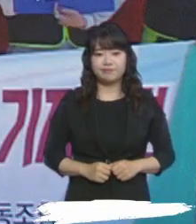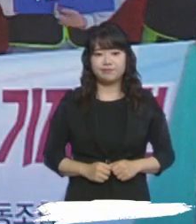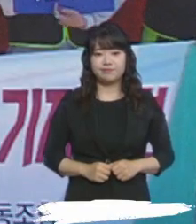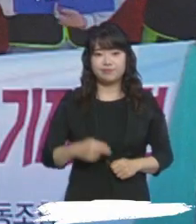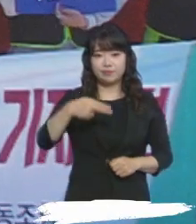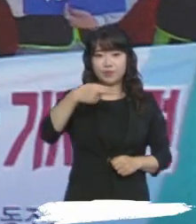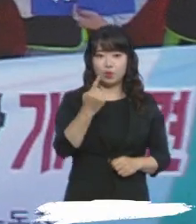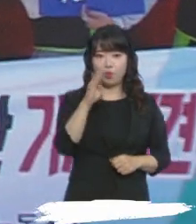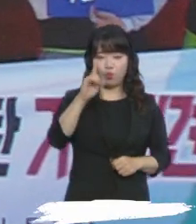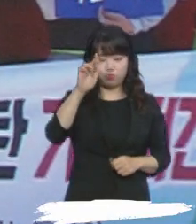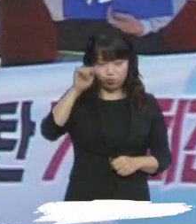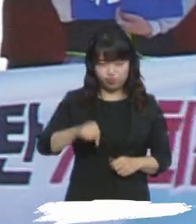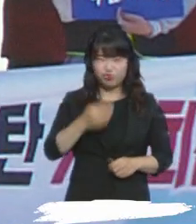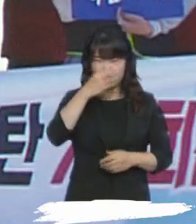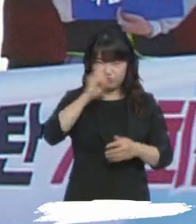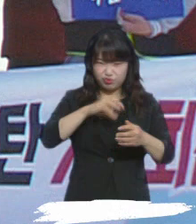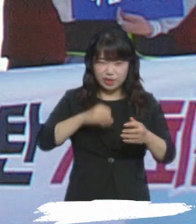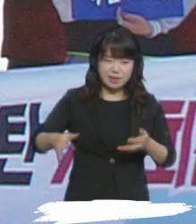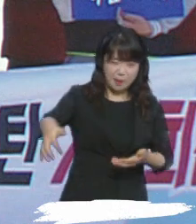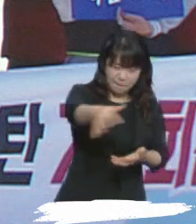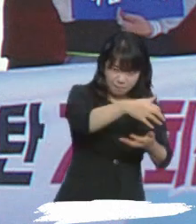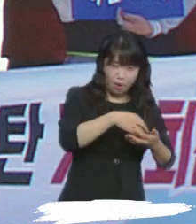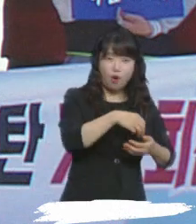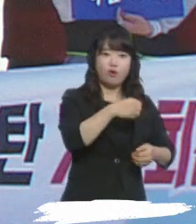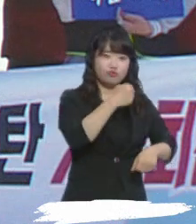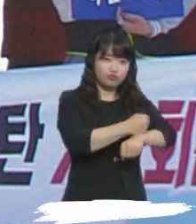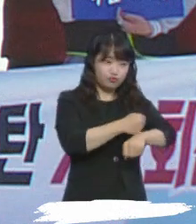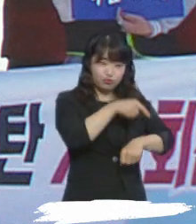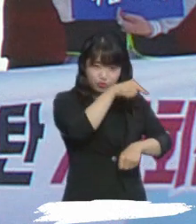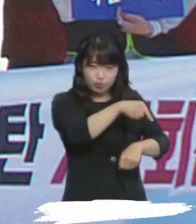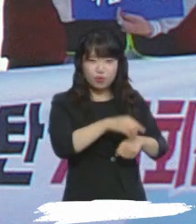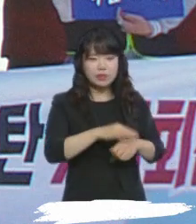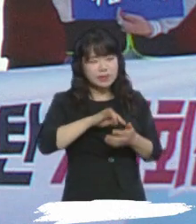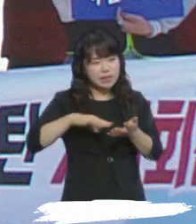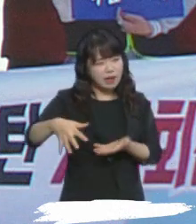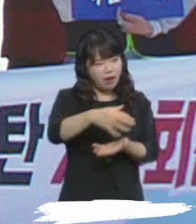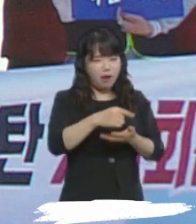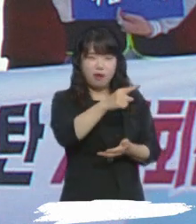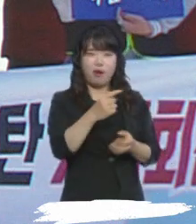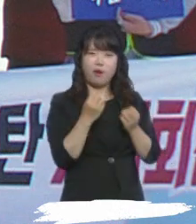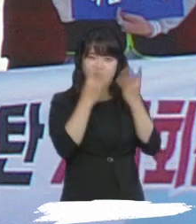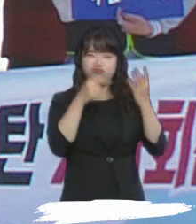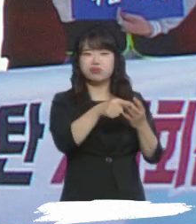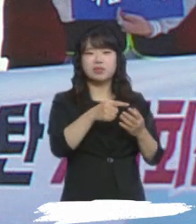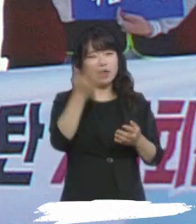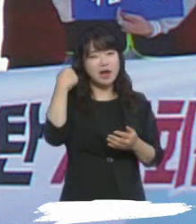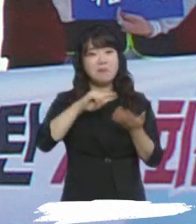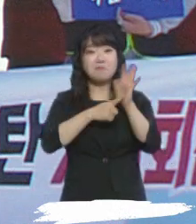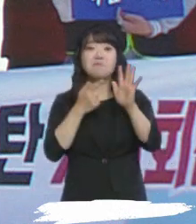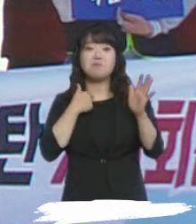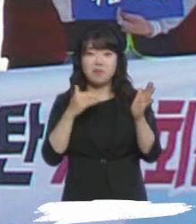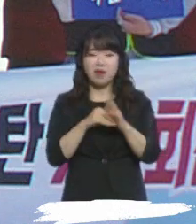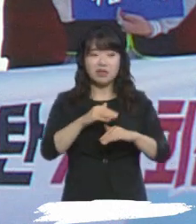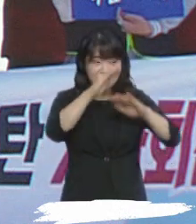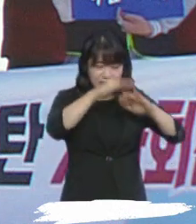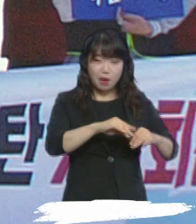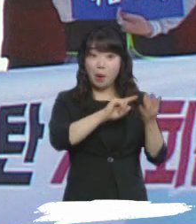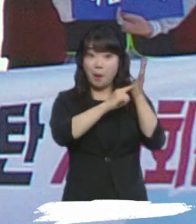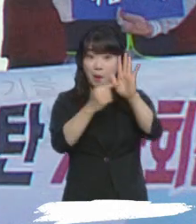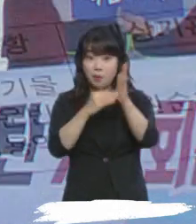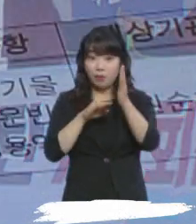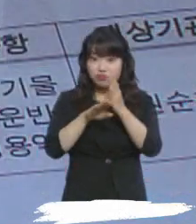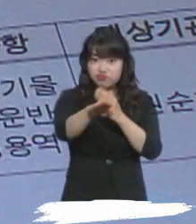도봉구 쓰레기 수거 업체의 인력비 부당 지급으로 서울시 주민감사가 진행된 내용 보도한 바 있습니다. 관련 내용이 보도된